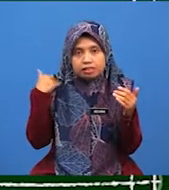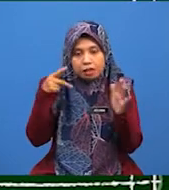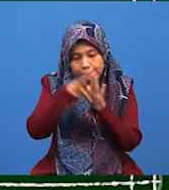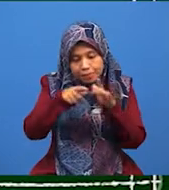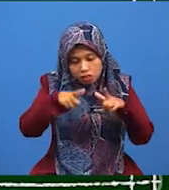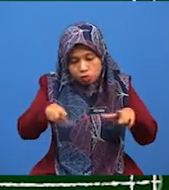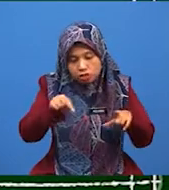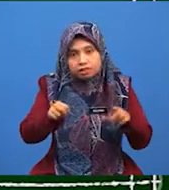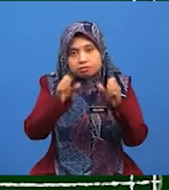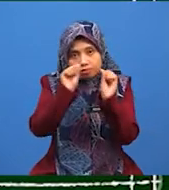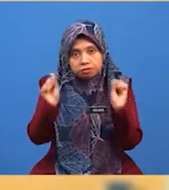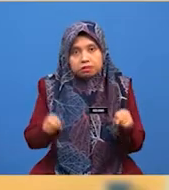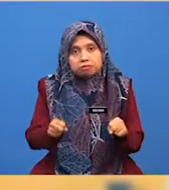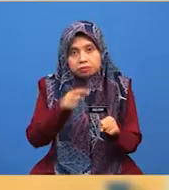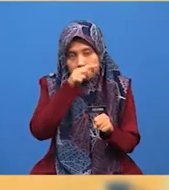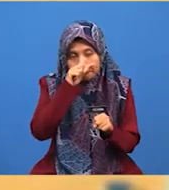perluasan subjek.